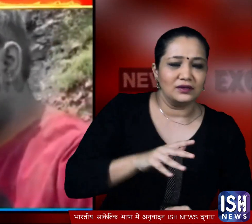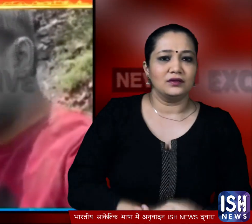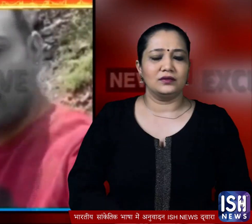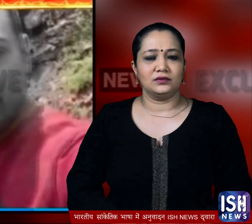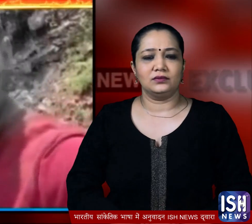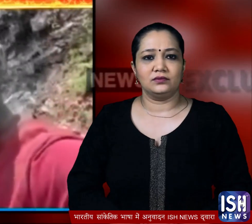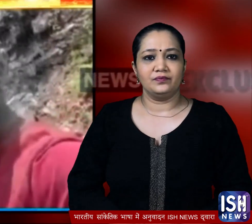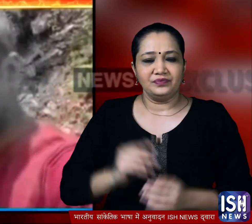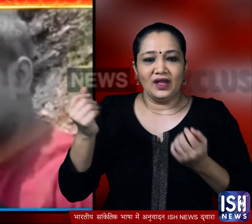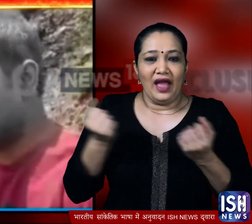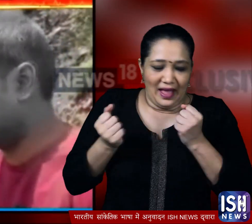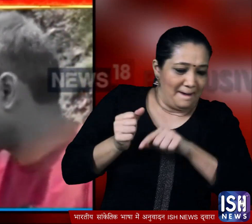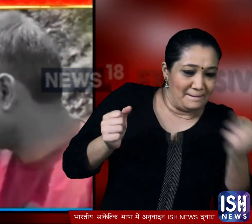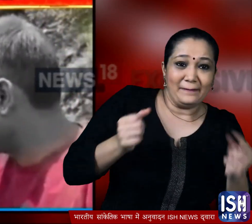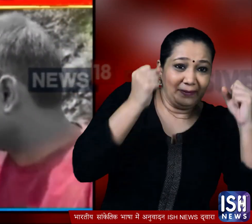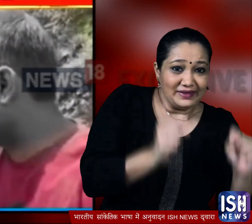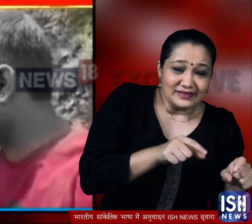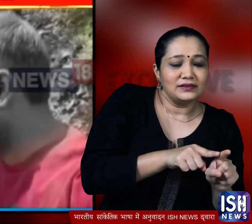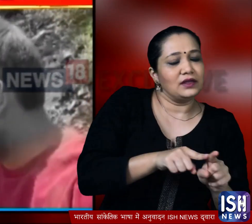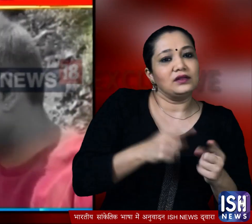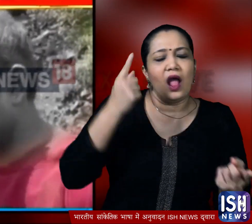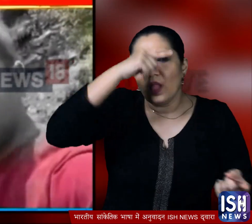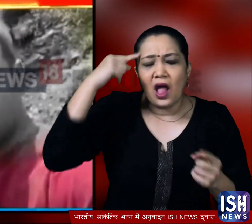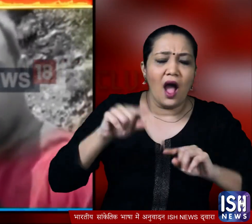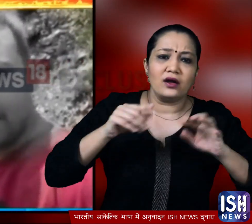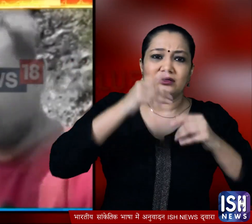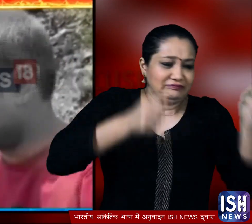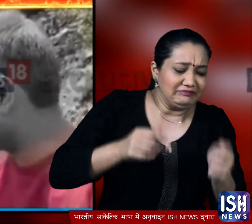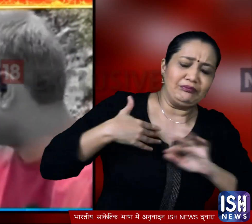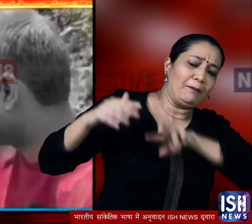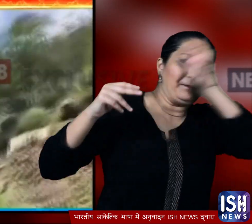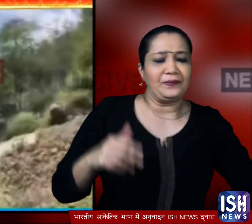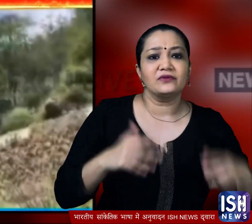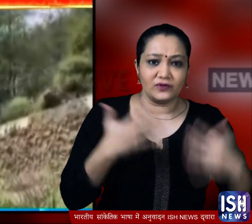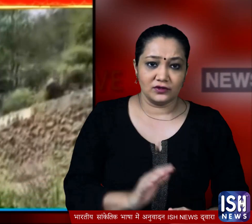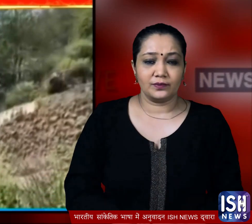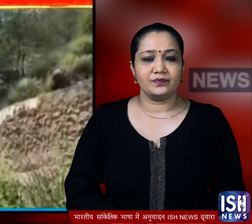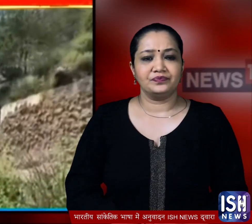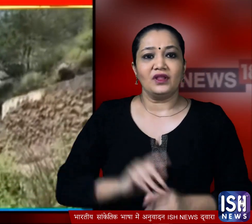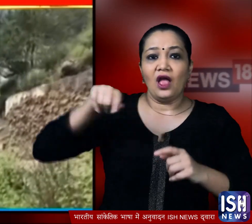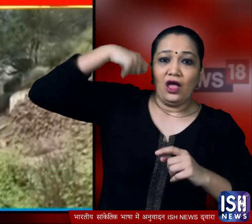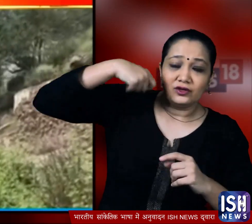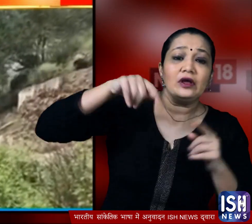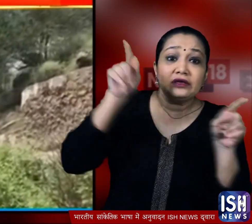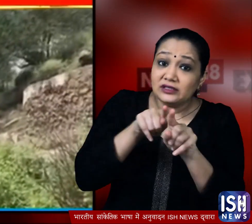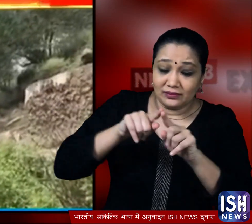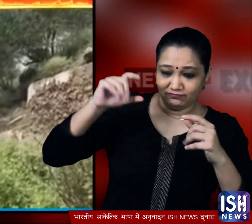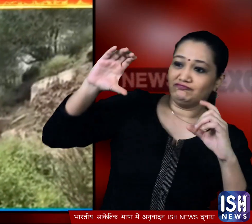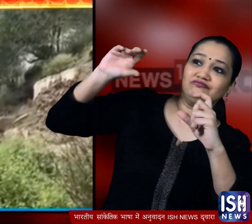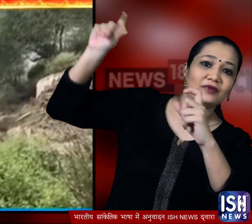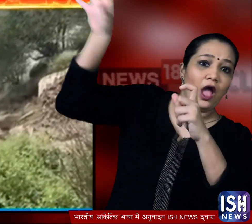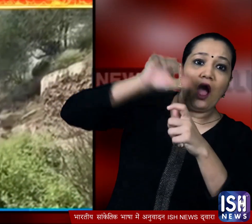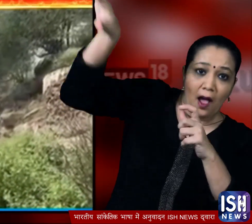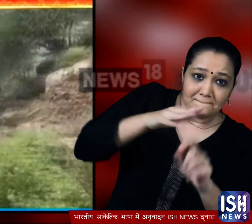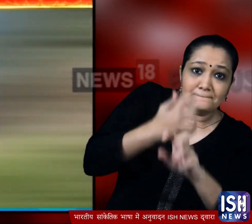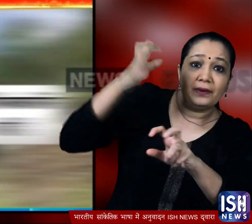बिल्कुल ड्राइवर की साथ वाली सीट पे था, तो मैं बाहर निकल गया था, गिर गया बाहर। उसके वीडियो रिकॉर्ड करने के दौरान भी पहाड़ से